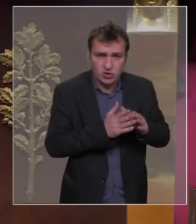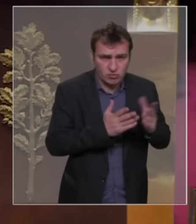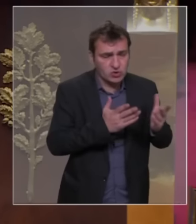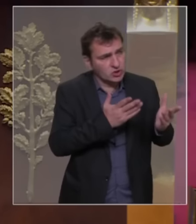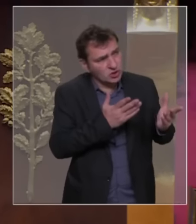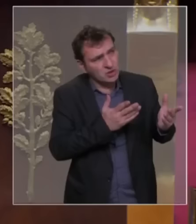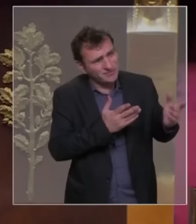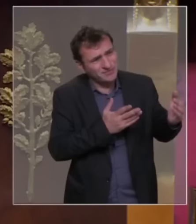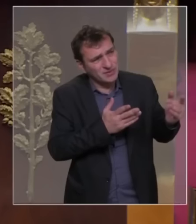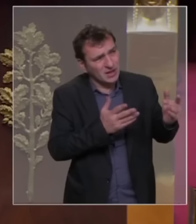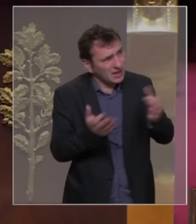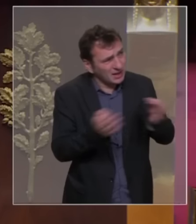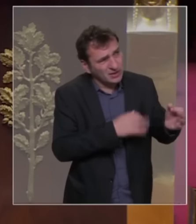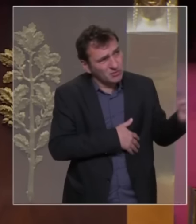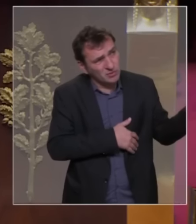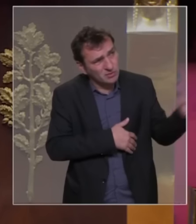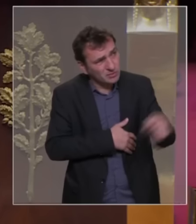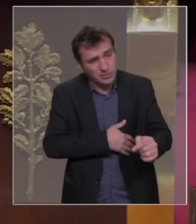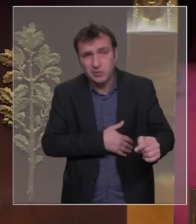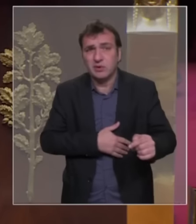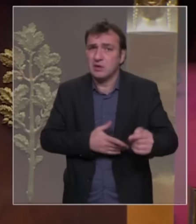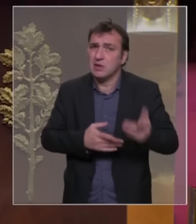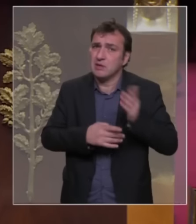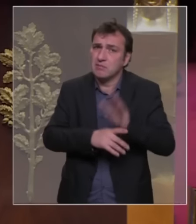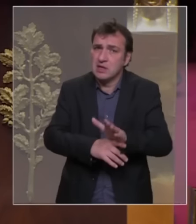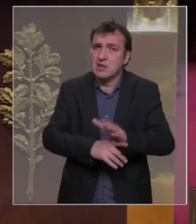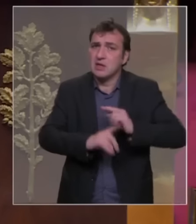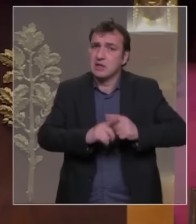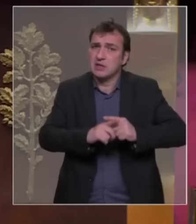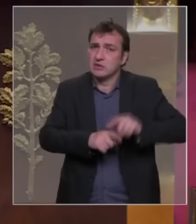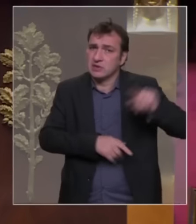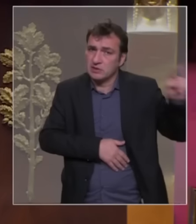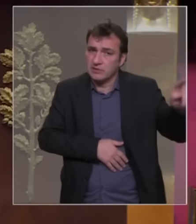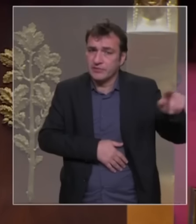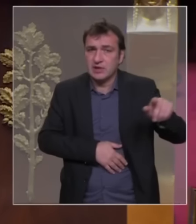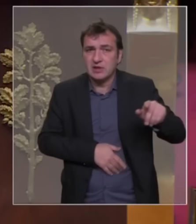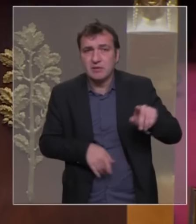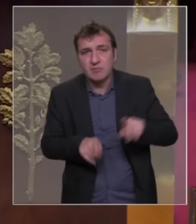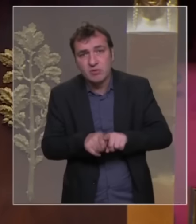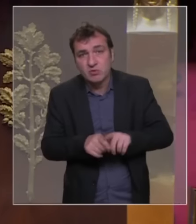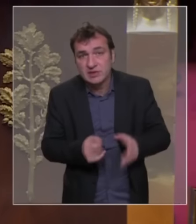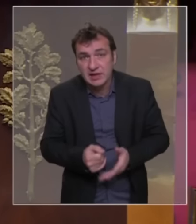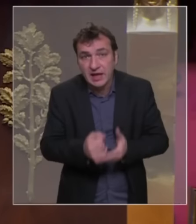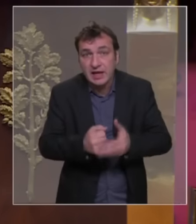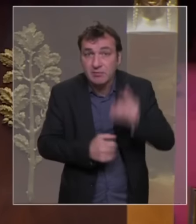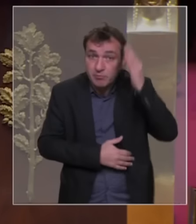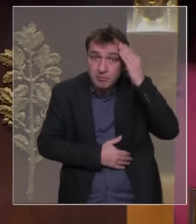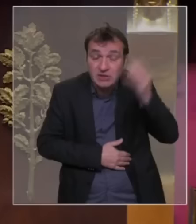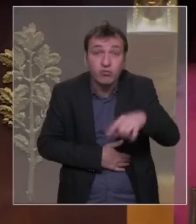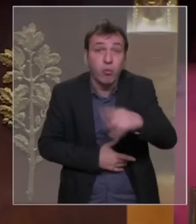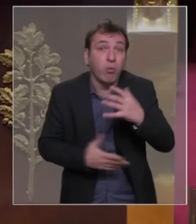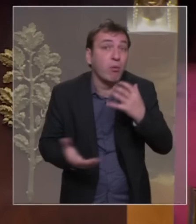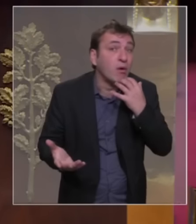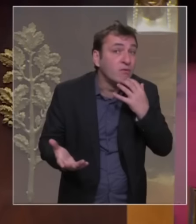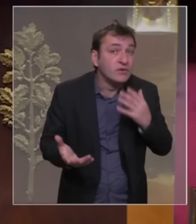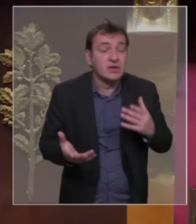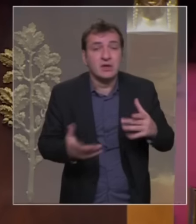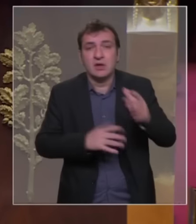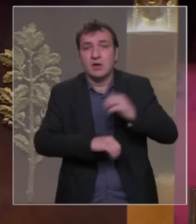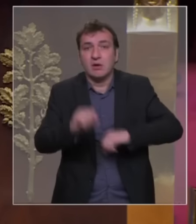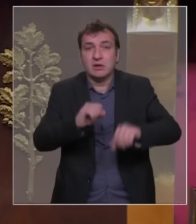régulièrement vous rendre compte des négociations qu'il mène au plan européen, mais aussi de vous aider, si vous le souhaitez, à organiser chez